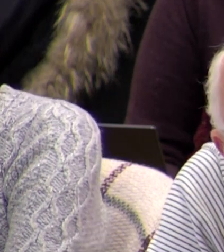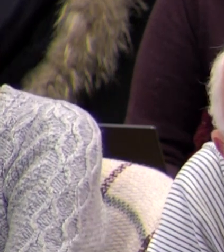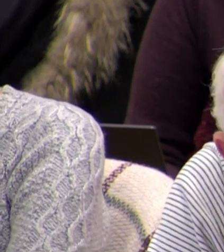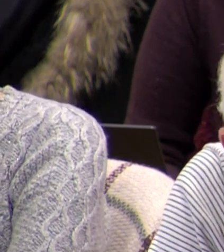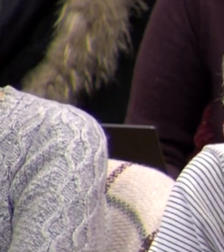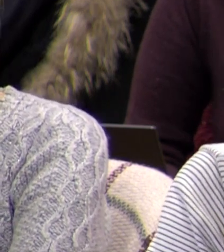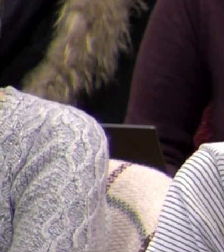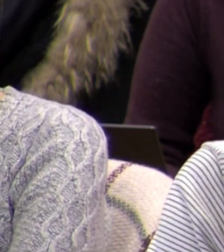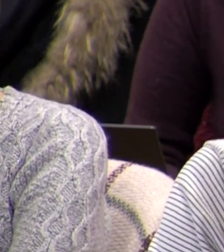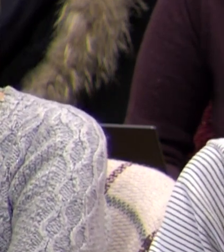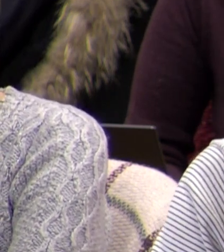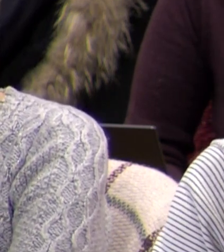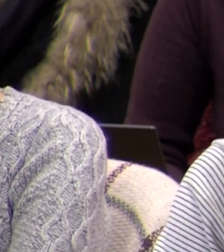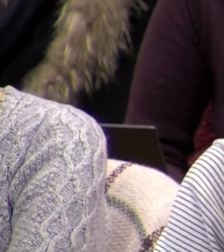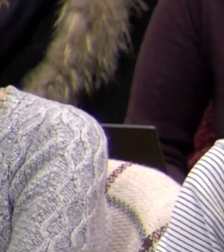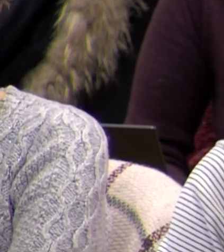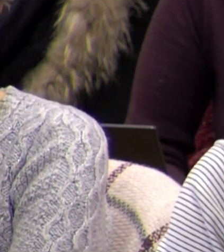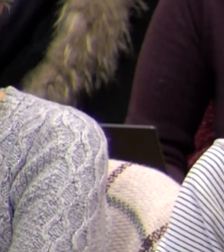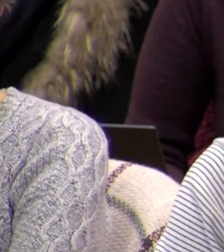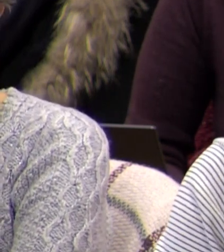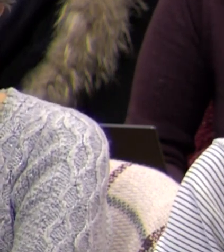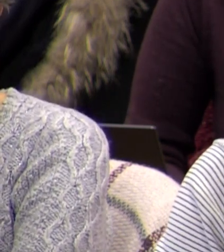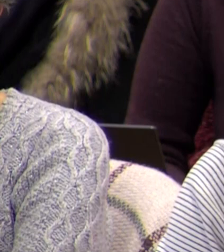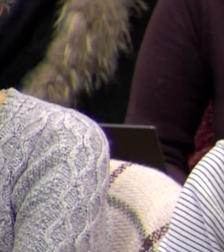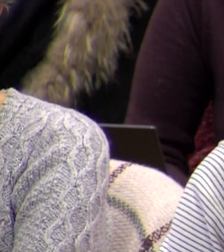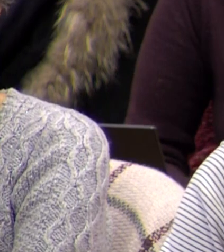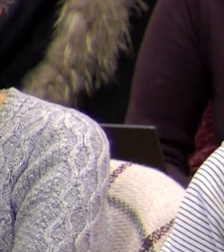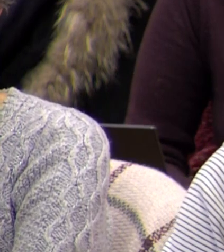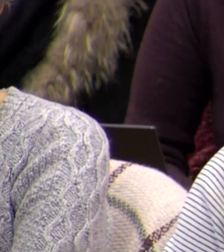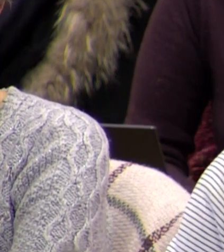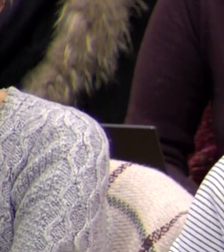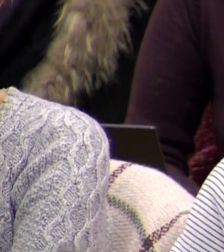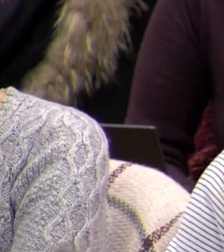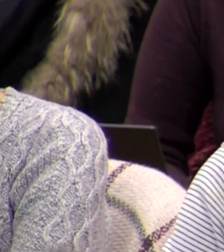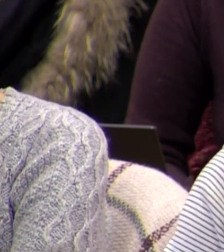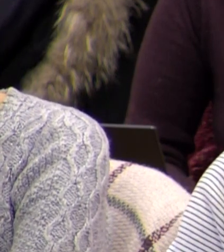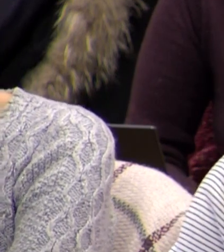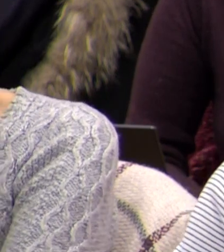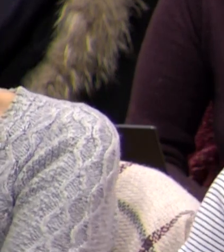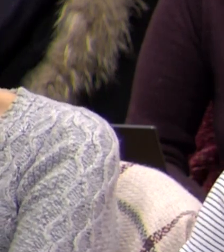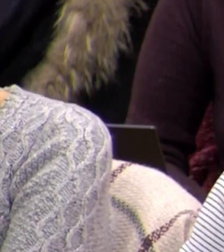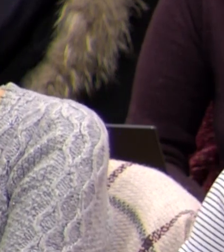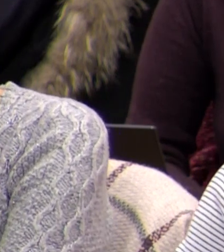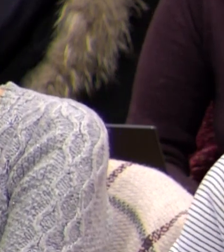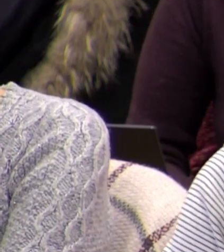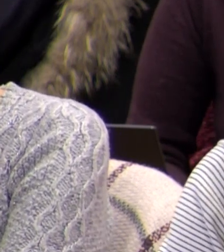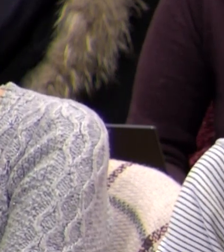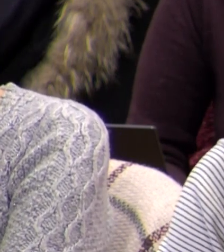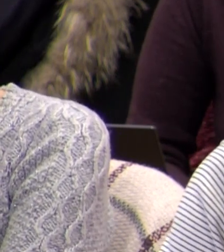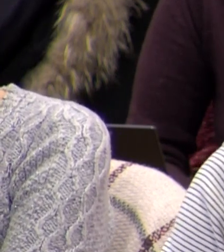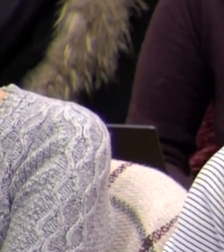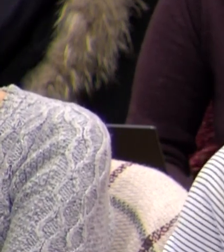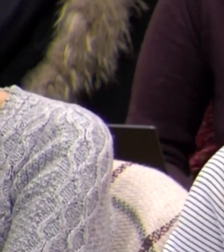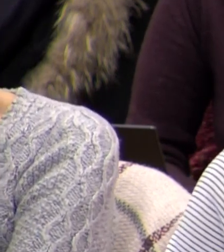place est très bien il ya eu aucun diagnostic qui a été formulée avant la réflexion les usages que dont vous avez parlé madame lucie l'heureux il